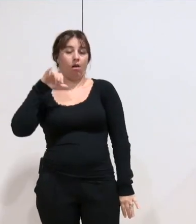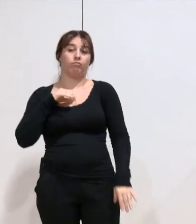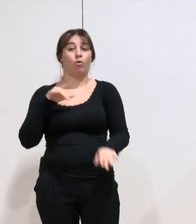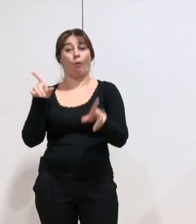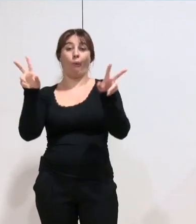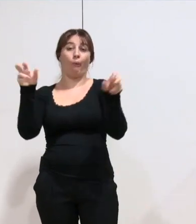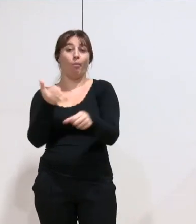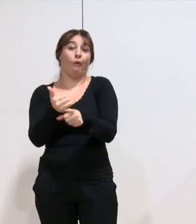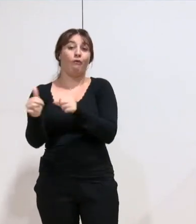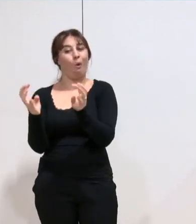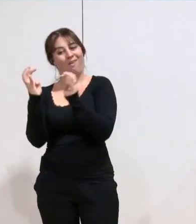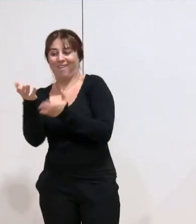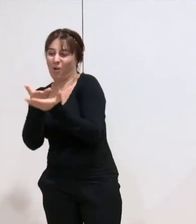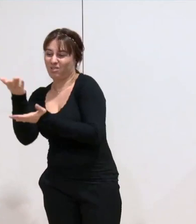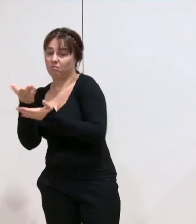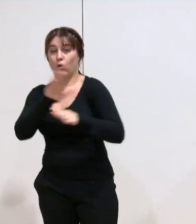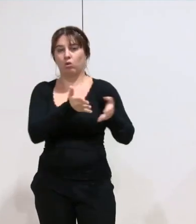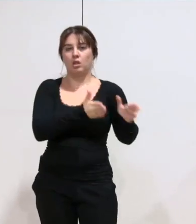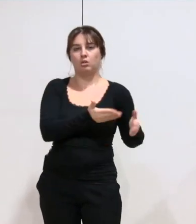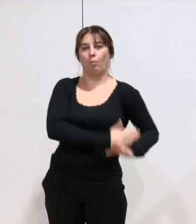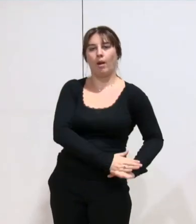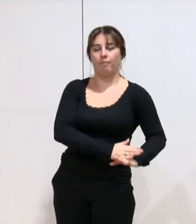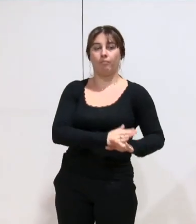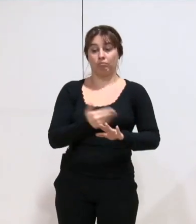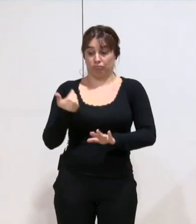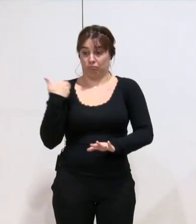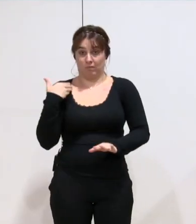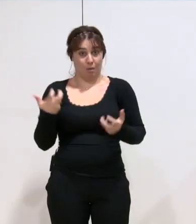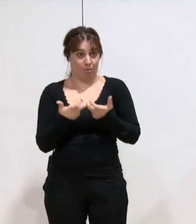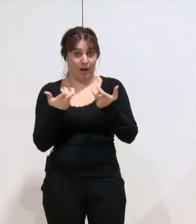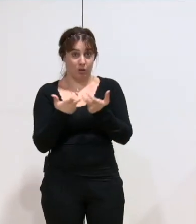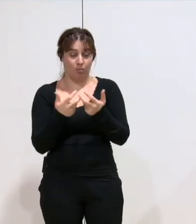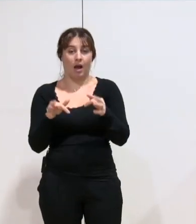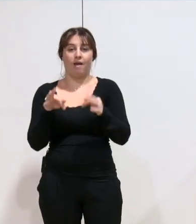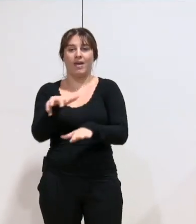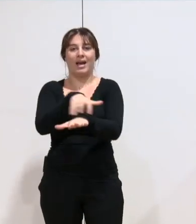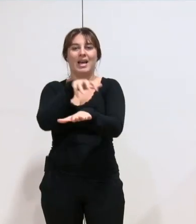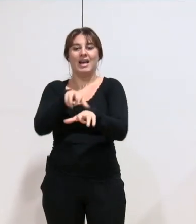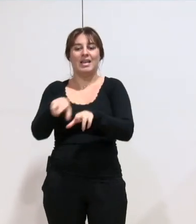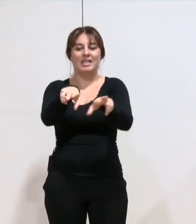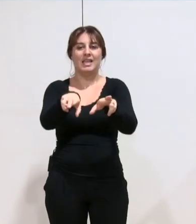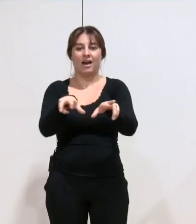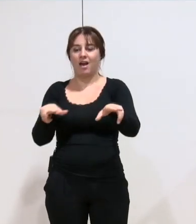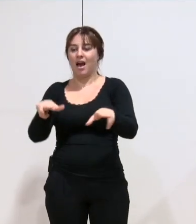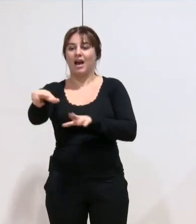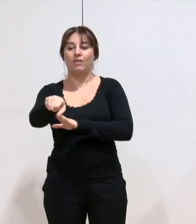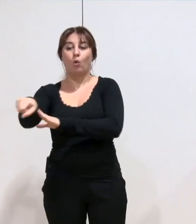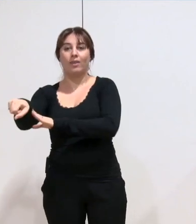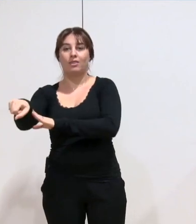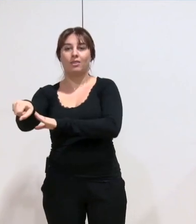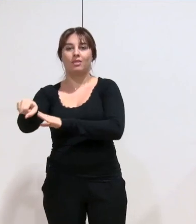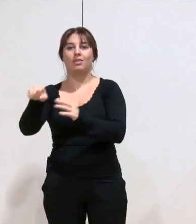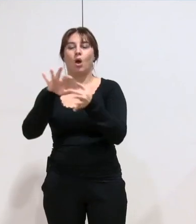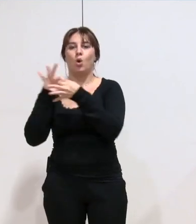pseudo-concertation. Et dernier exemple en date, la concertation sur la rive droite de l'Isère avec l'union de quartier ou les